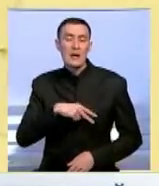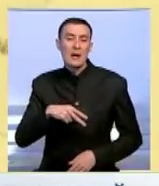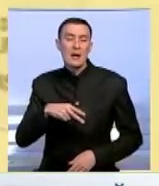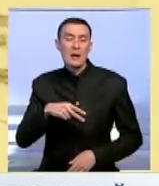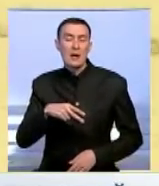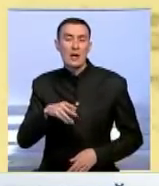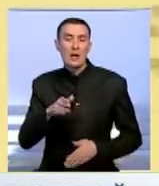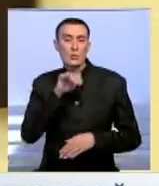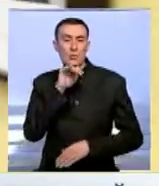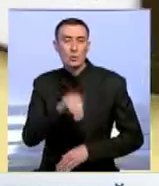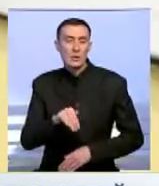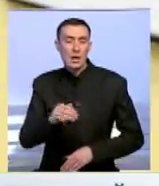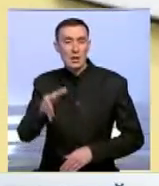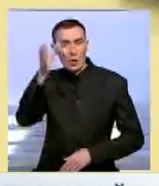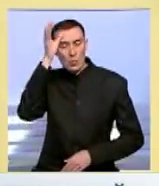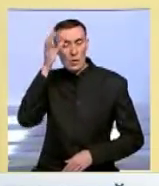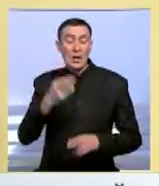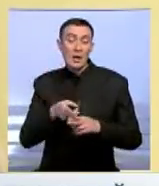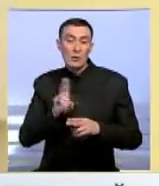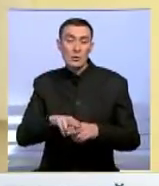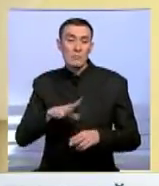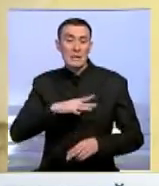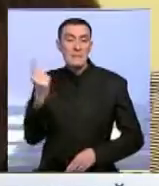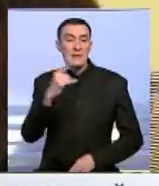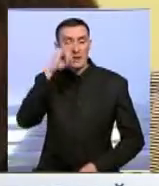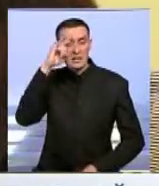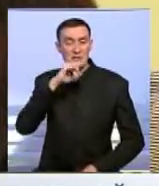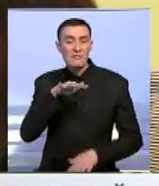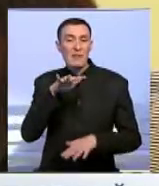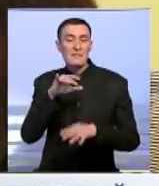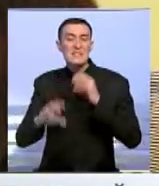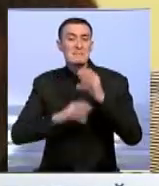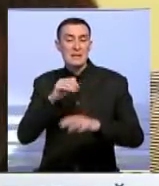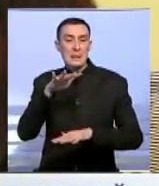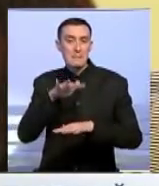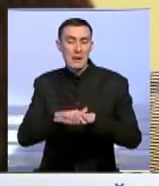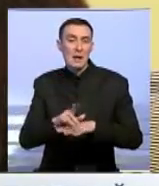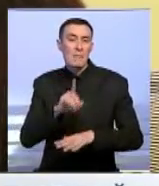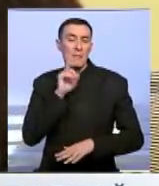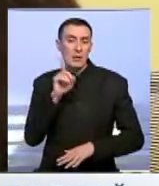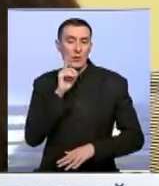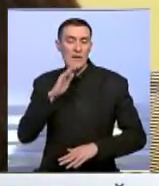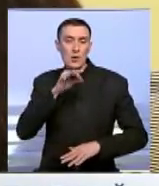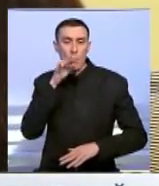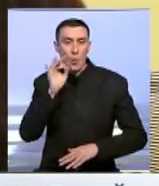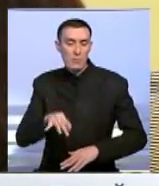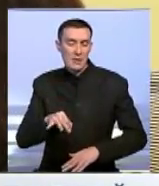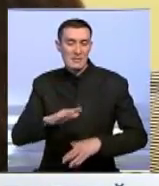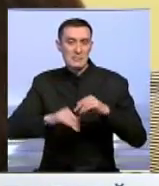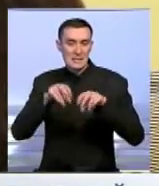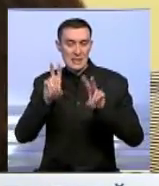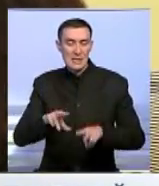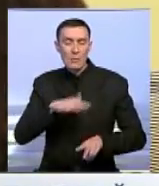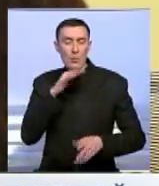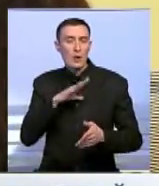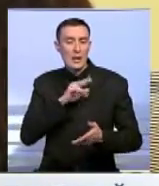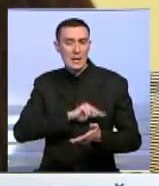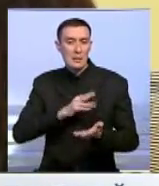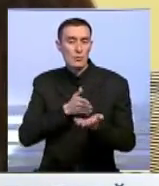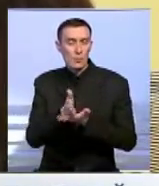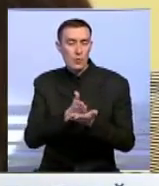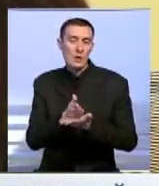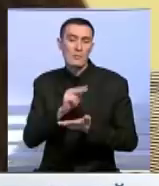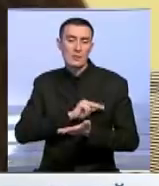MIT. Также она была первой казашкой, которую приняли во Всемирный банк в качестве молодого профессионала. Очень много лет она упорно работала